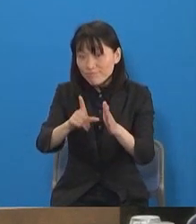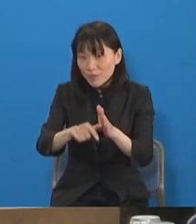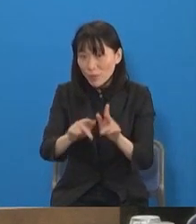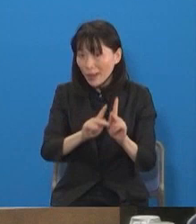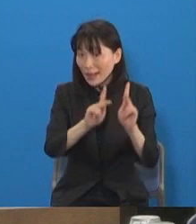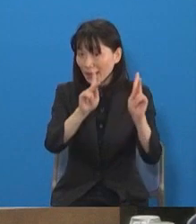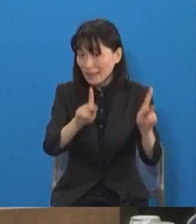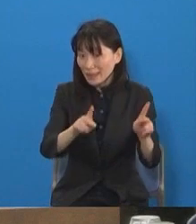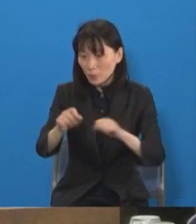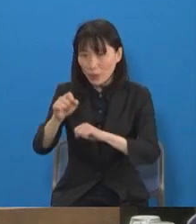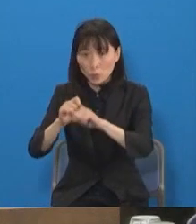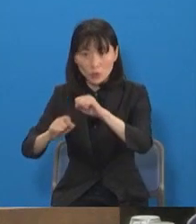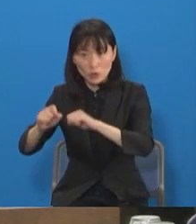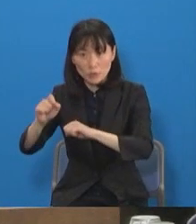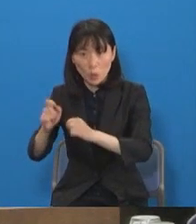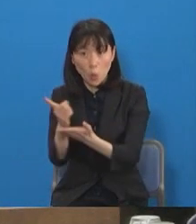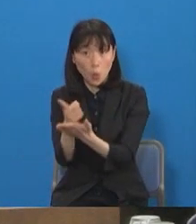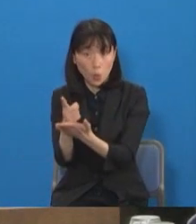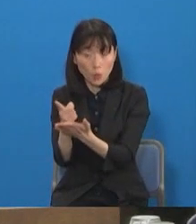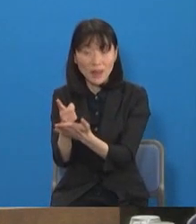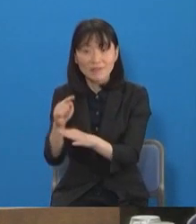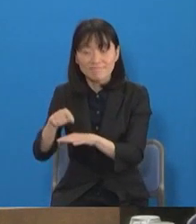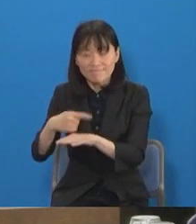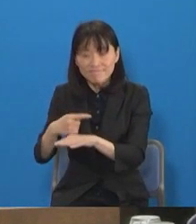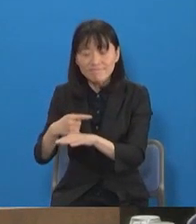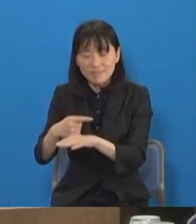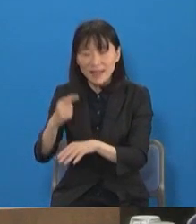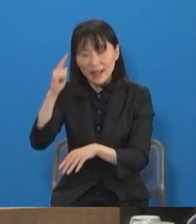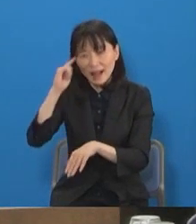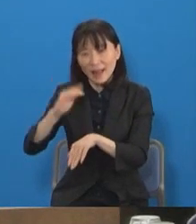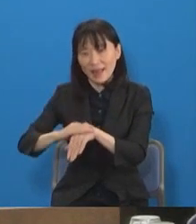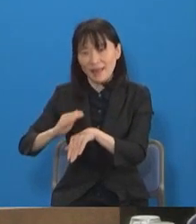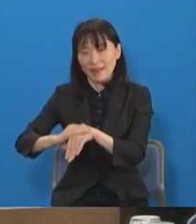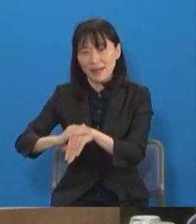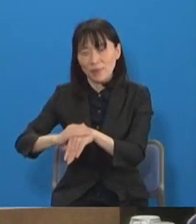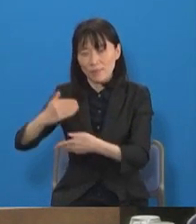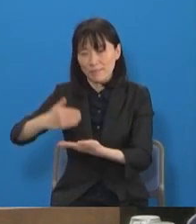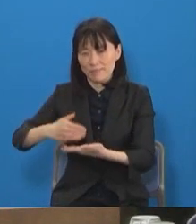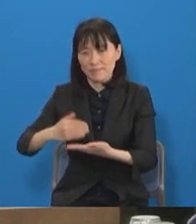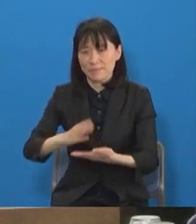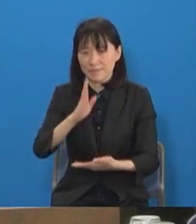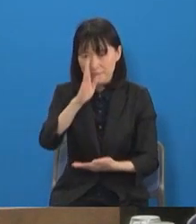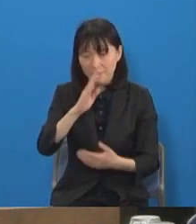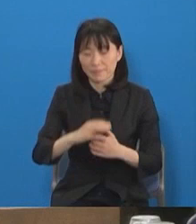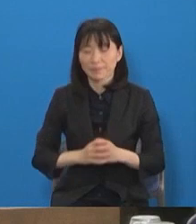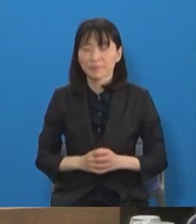や取り組みの方向性についてお考えをお聞かせください。